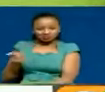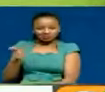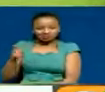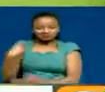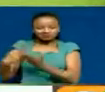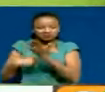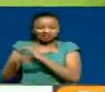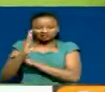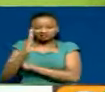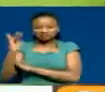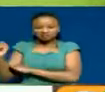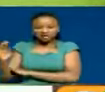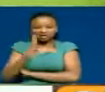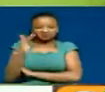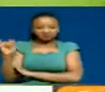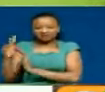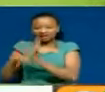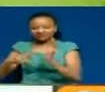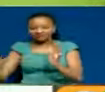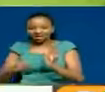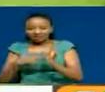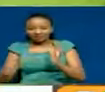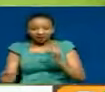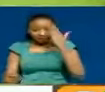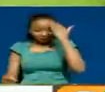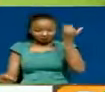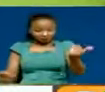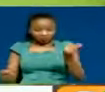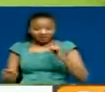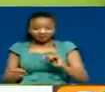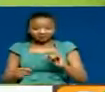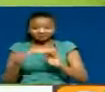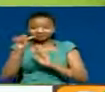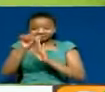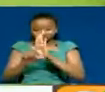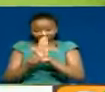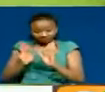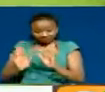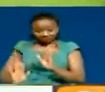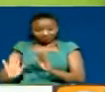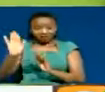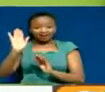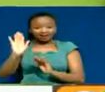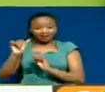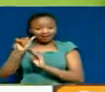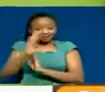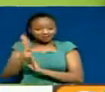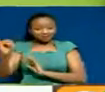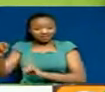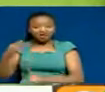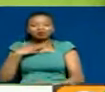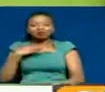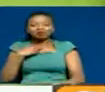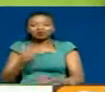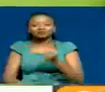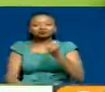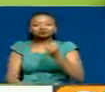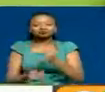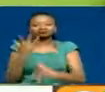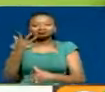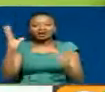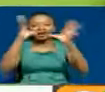BBI kuanguka ni kwa sababu agenda yake ya kwanza ni kutengeneza rais